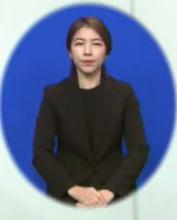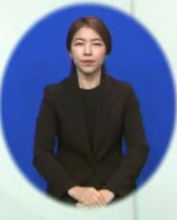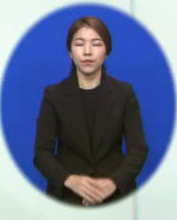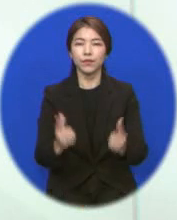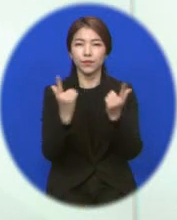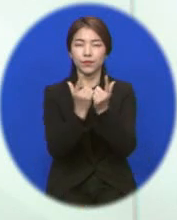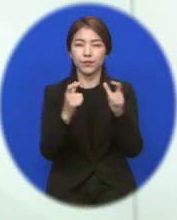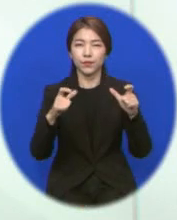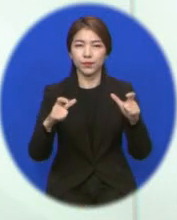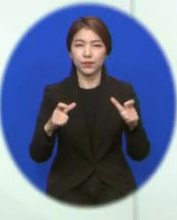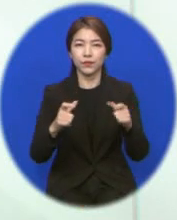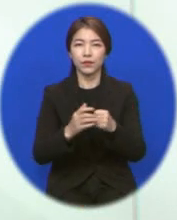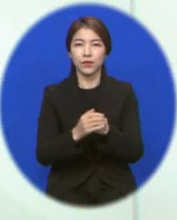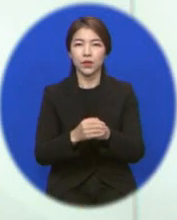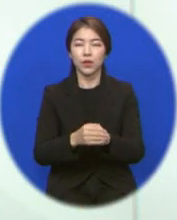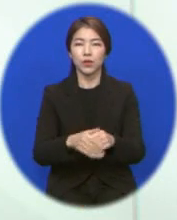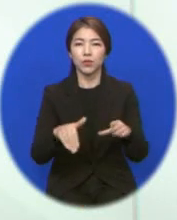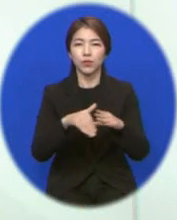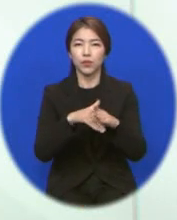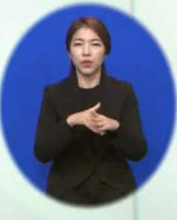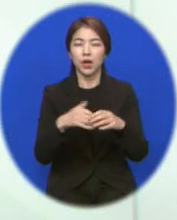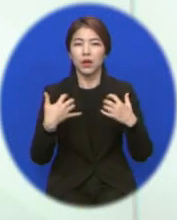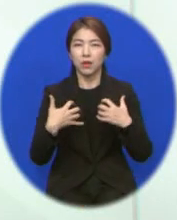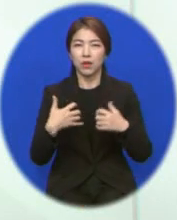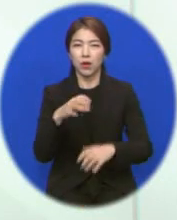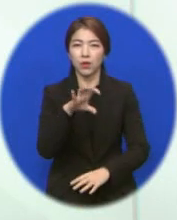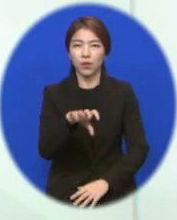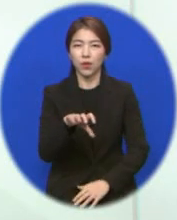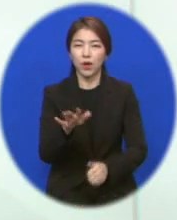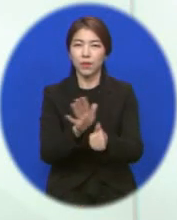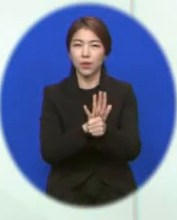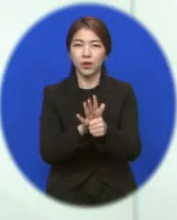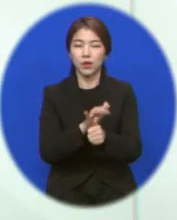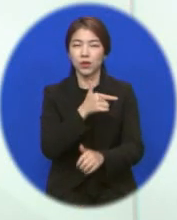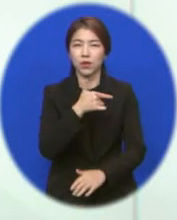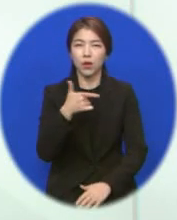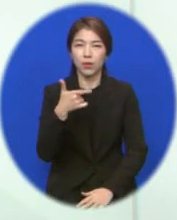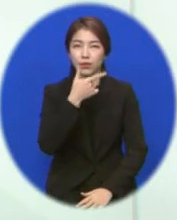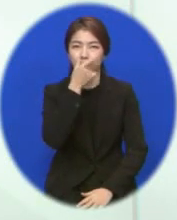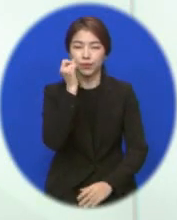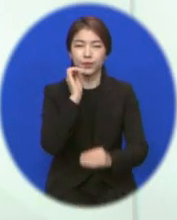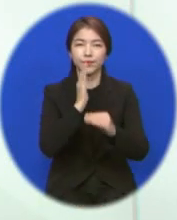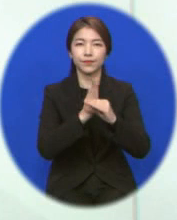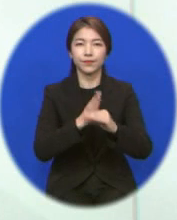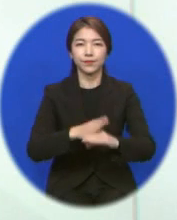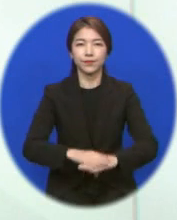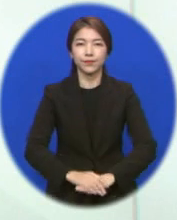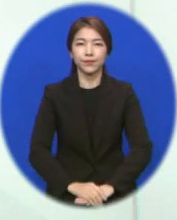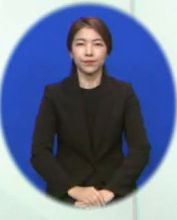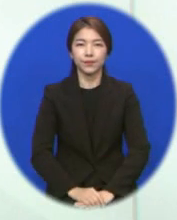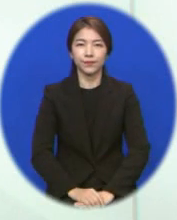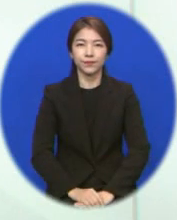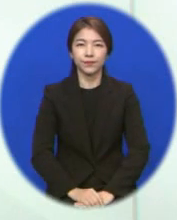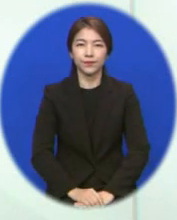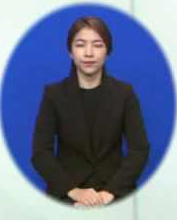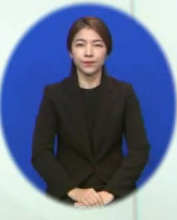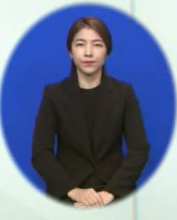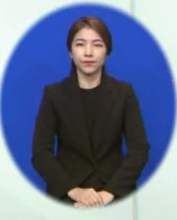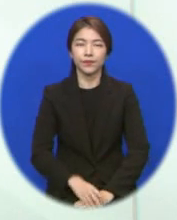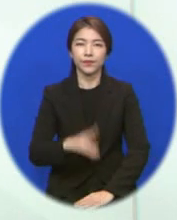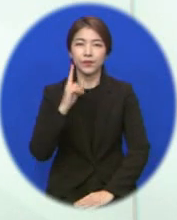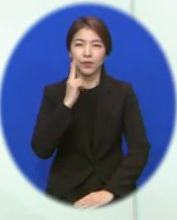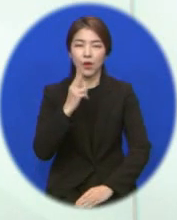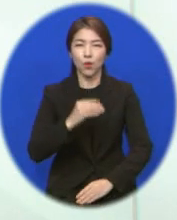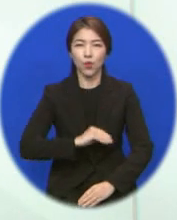북구지역은 문화및여가 공간확충이극히미흡한상황입니다.